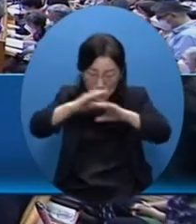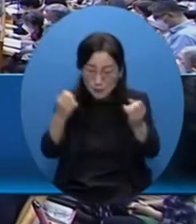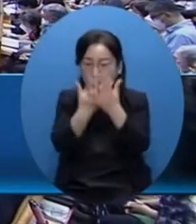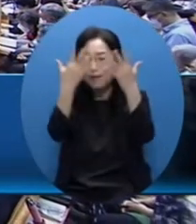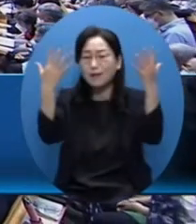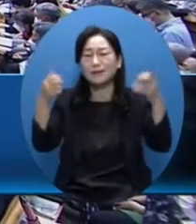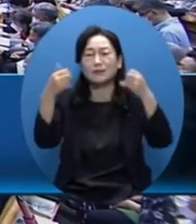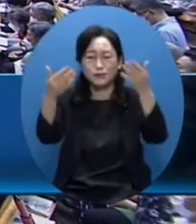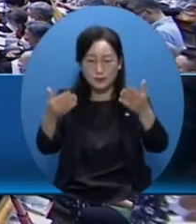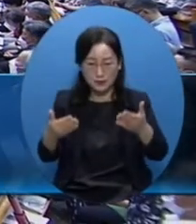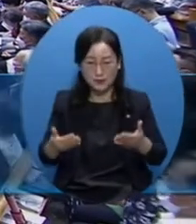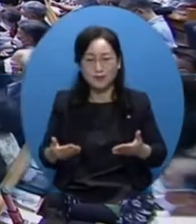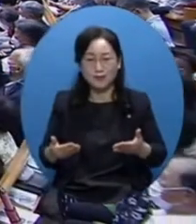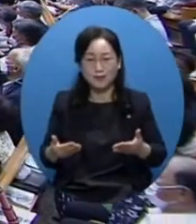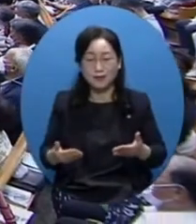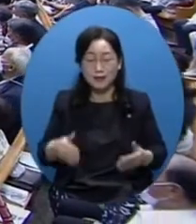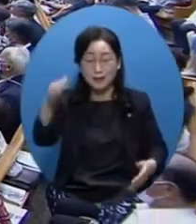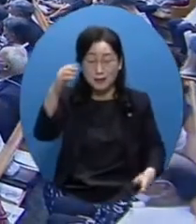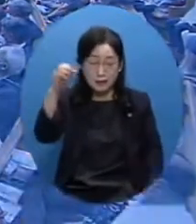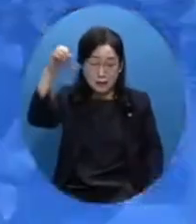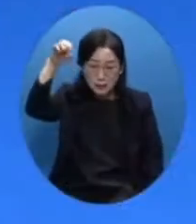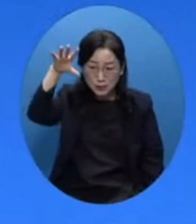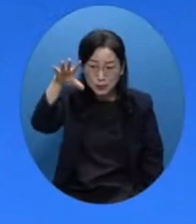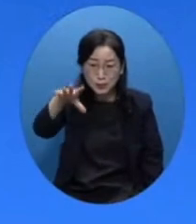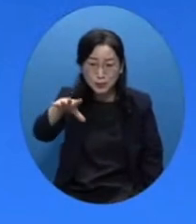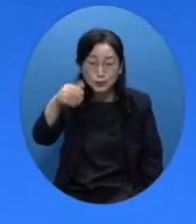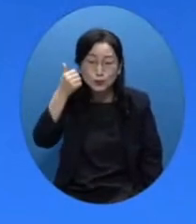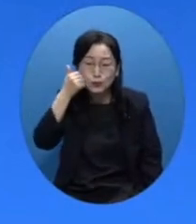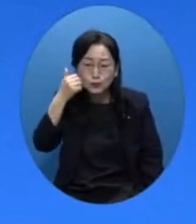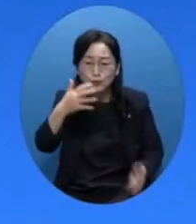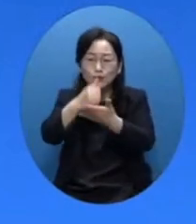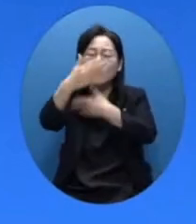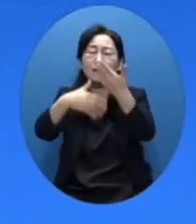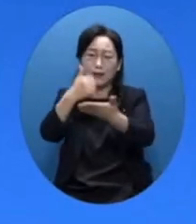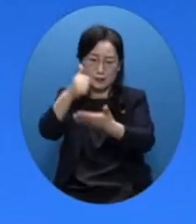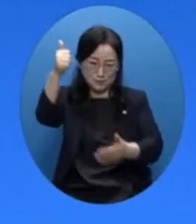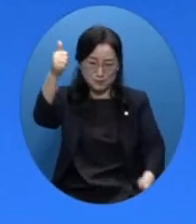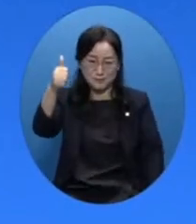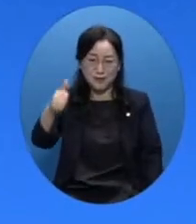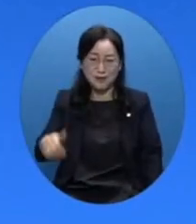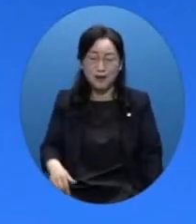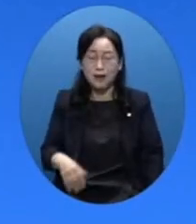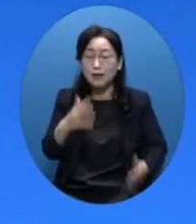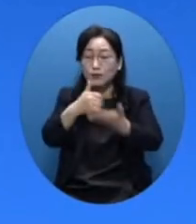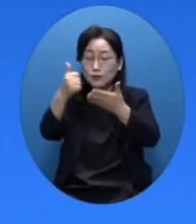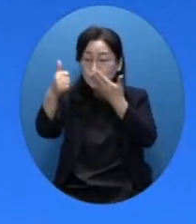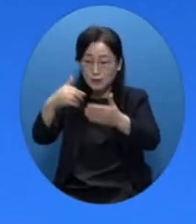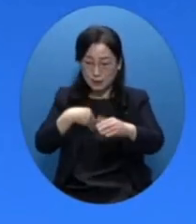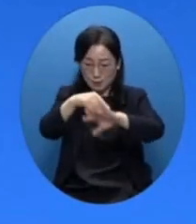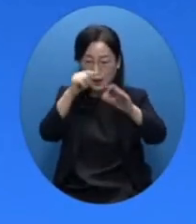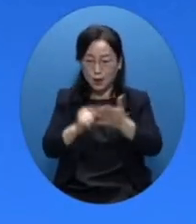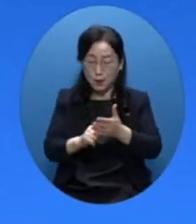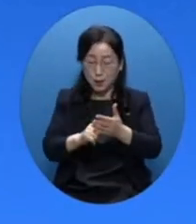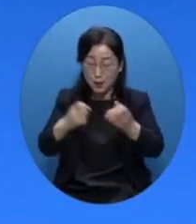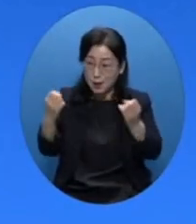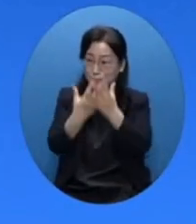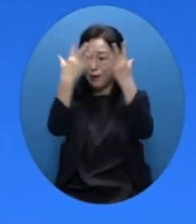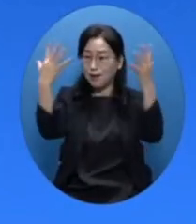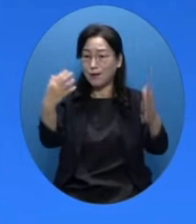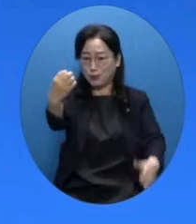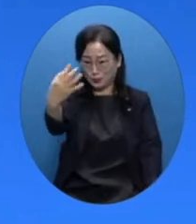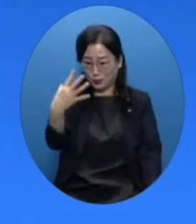이다 이 등불은 밝히시는 분 우리주 하나님이신 것입니다 주께서 내 마음의 등불을 밝혀 주시는